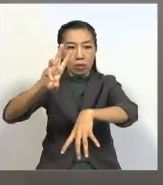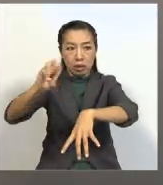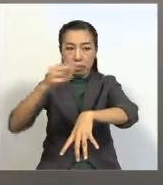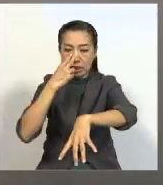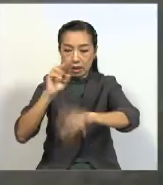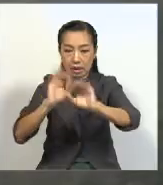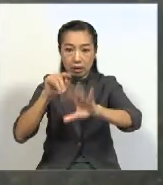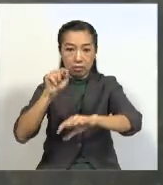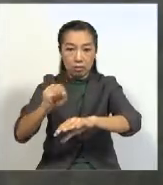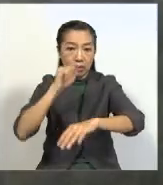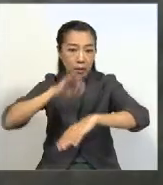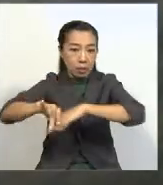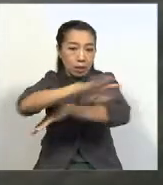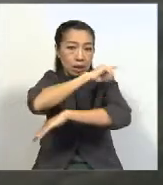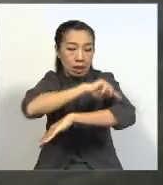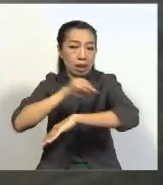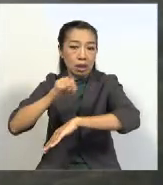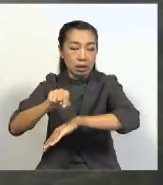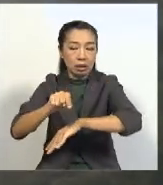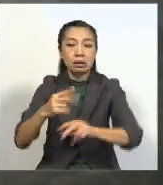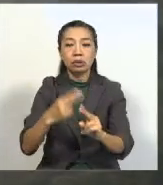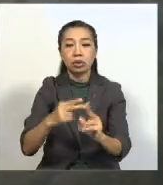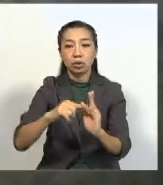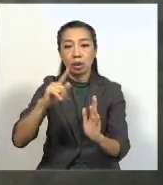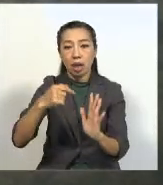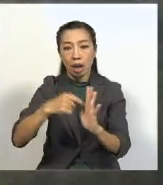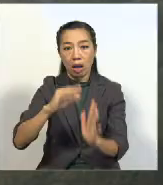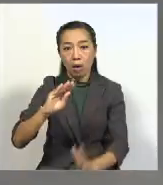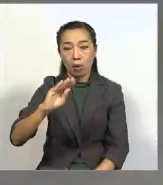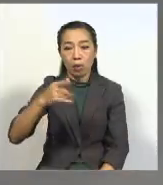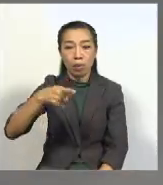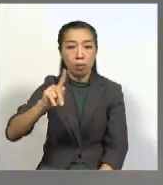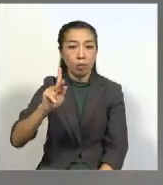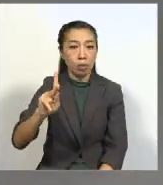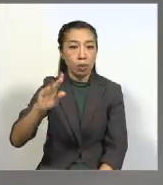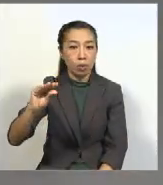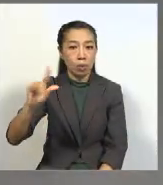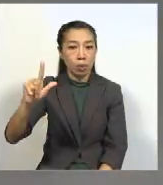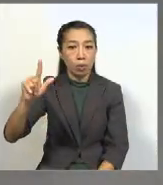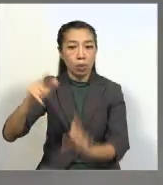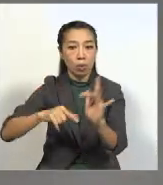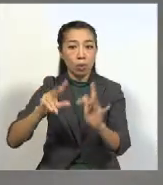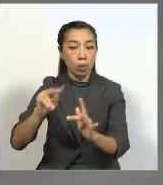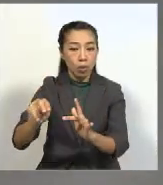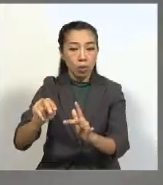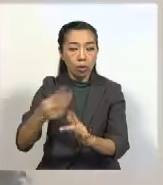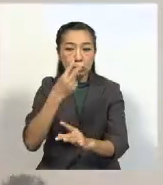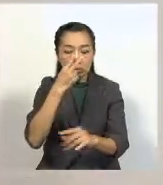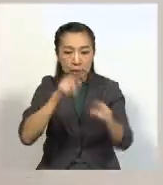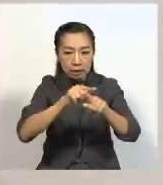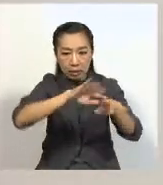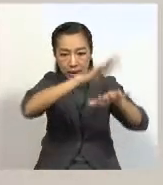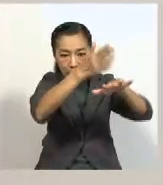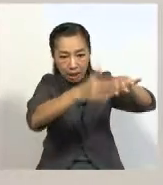มคะซึ่งทะเลหมอกที่เขาปกล้นแห่งนี้เนี่ยก็แตกต่างไม่เหมือนทั่วๆไปนะคะคือจะเป็นร่องเข